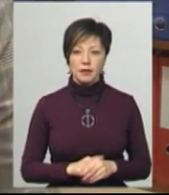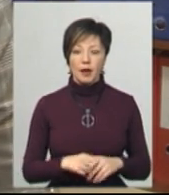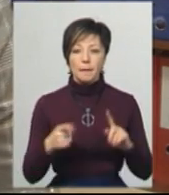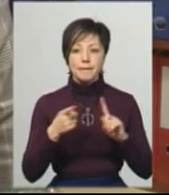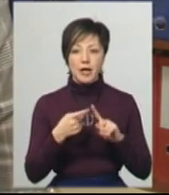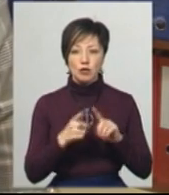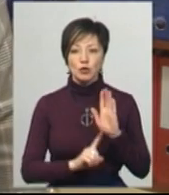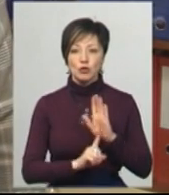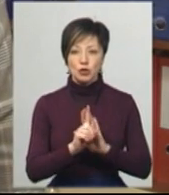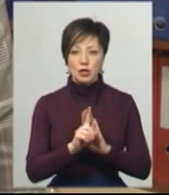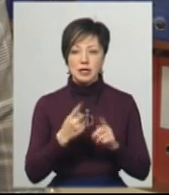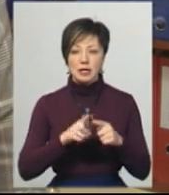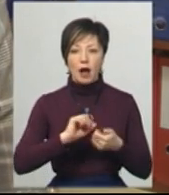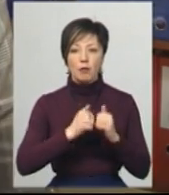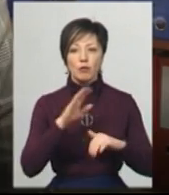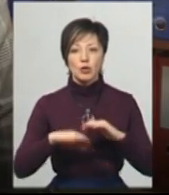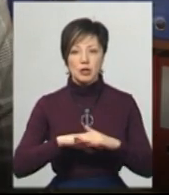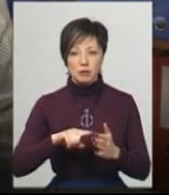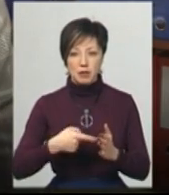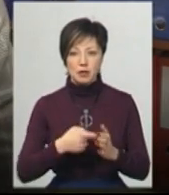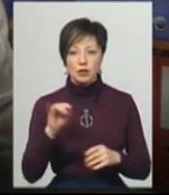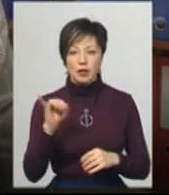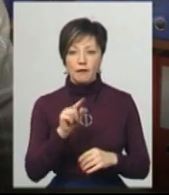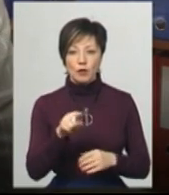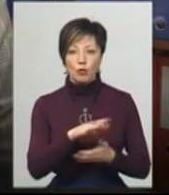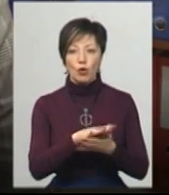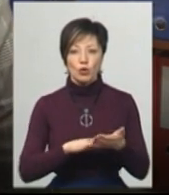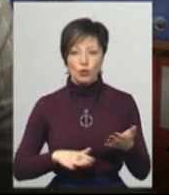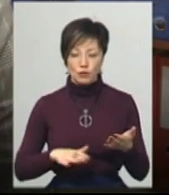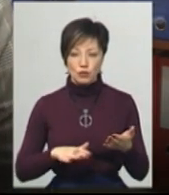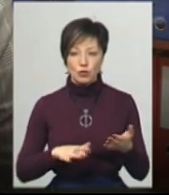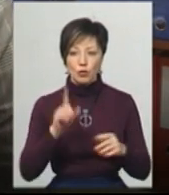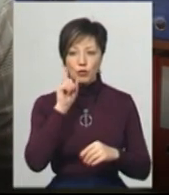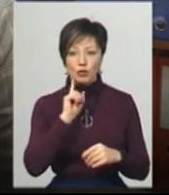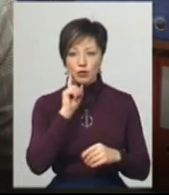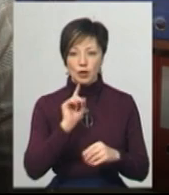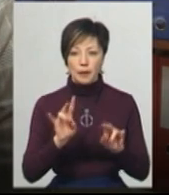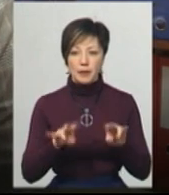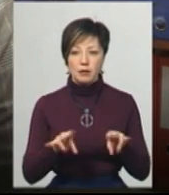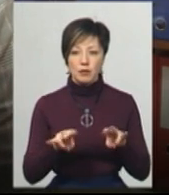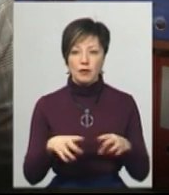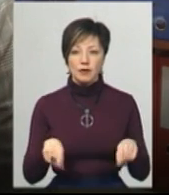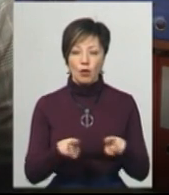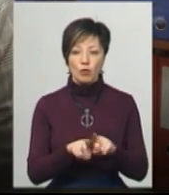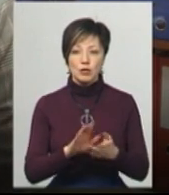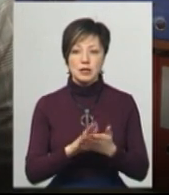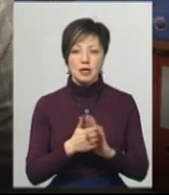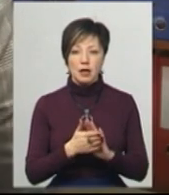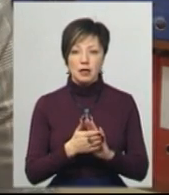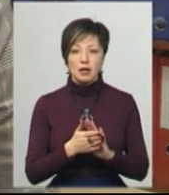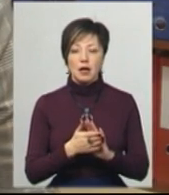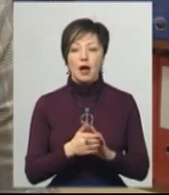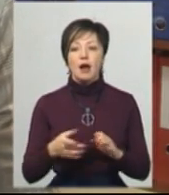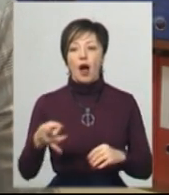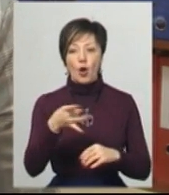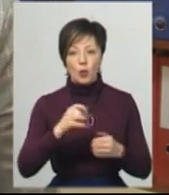Першими, хто розпочав, це був Кам'янець-Подільський місто, і вони продовжують поки що перебувати в такому стані.